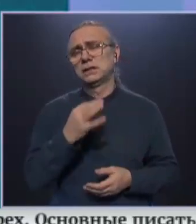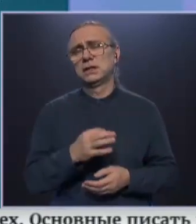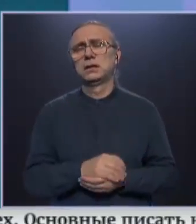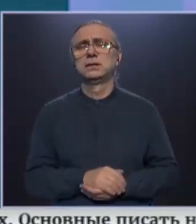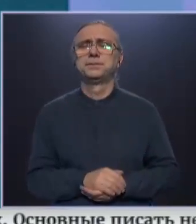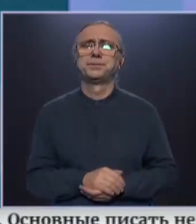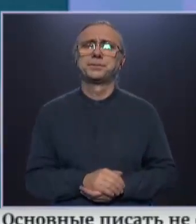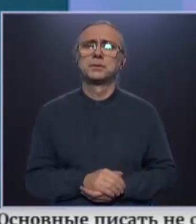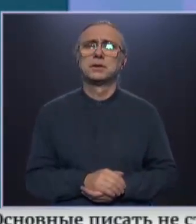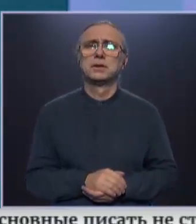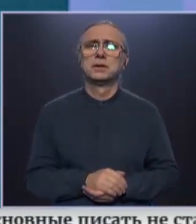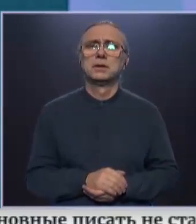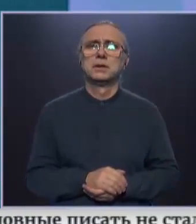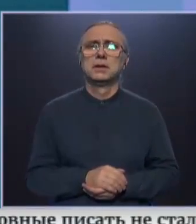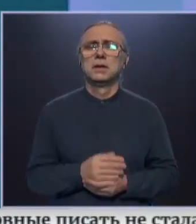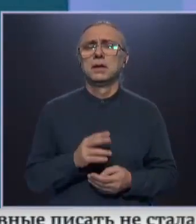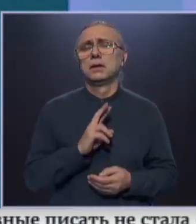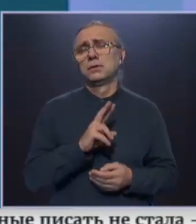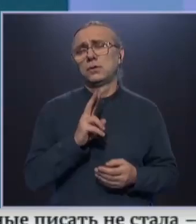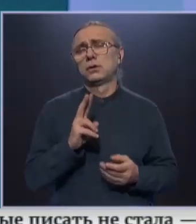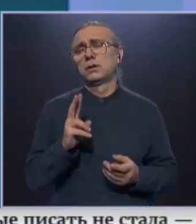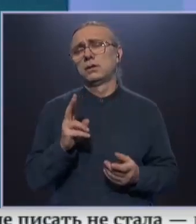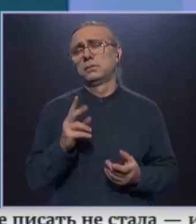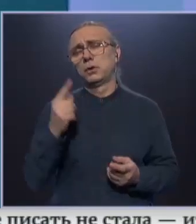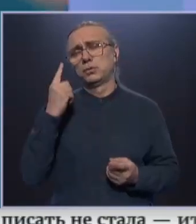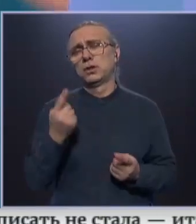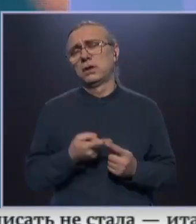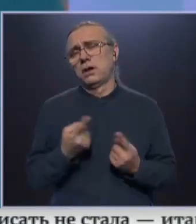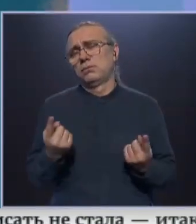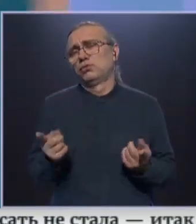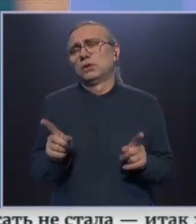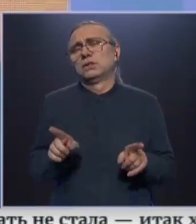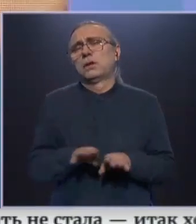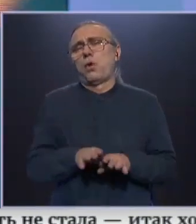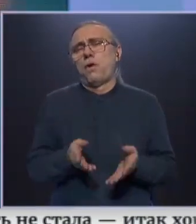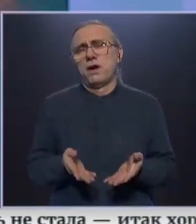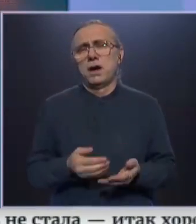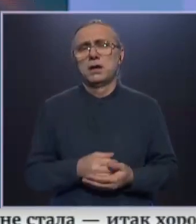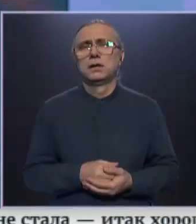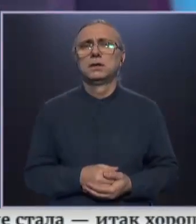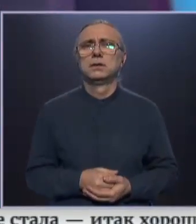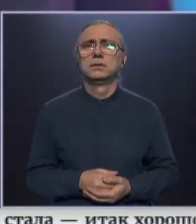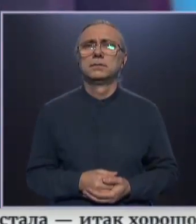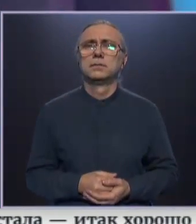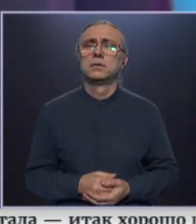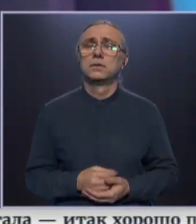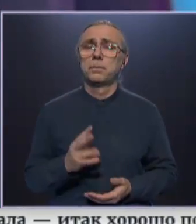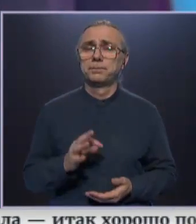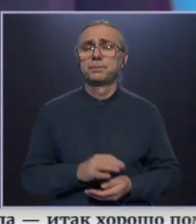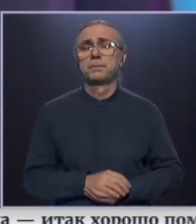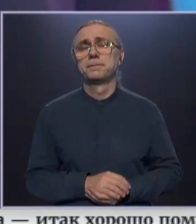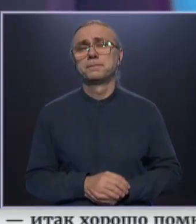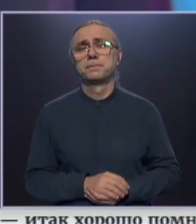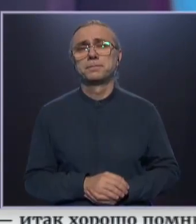такую вещь, кому-то покажется очень банальная, да, ну и что здесь такого, кто-то сидит в окопе, кто-то, в общем-то,